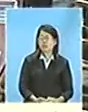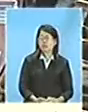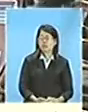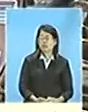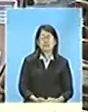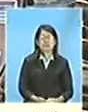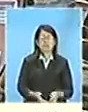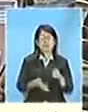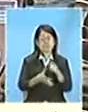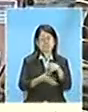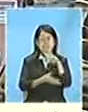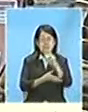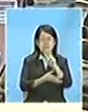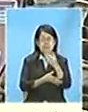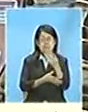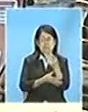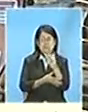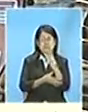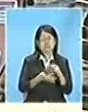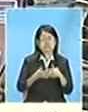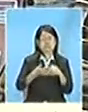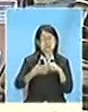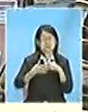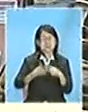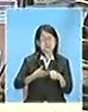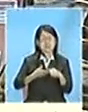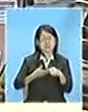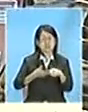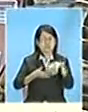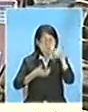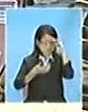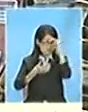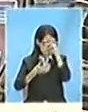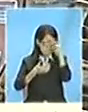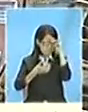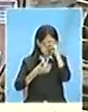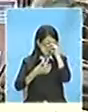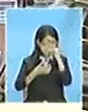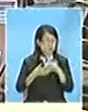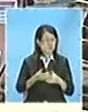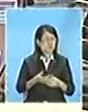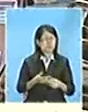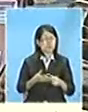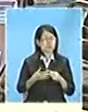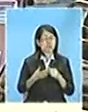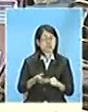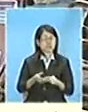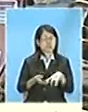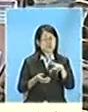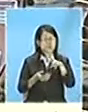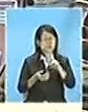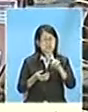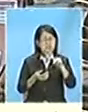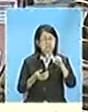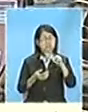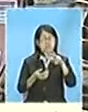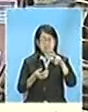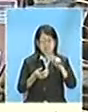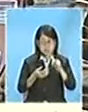มงคลสีคำแหงนายมนเทียนบุญตันนายมหันนบเดชวิทัก